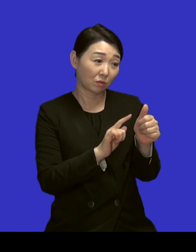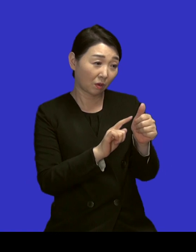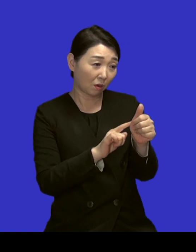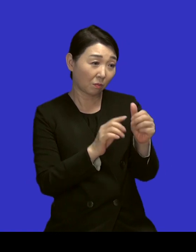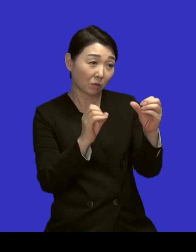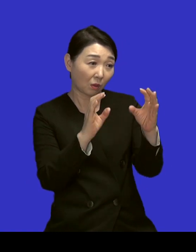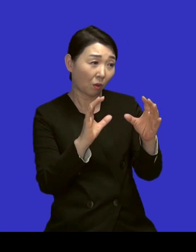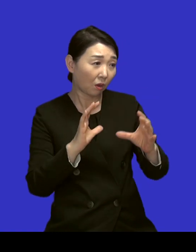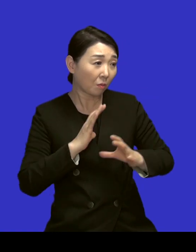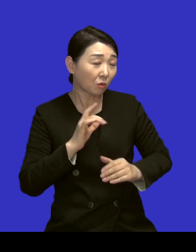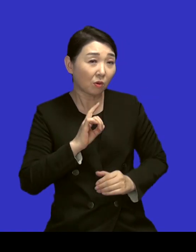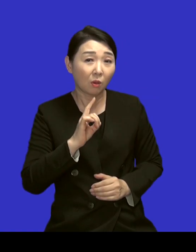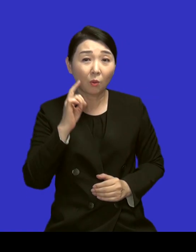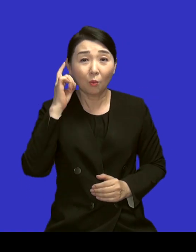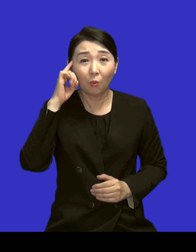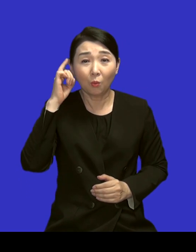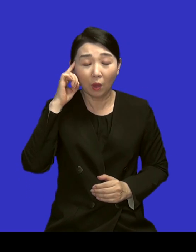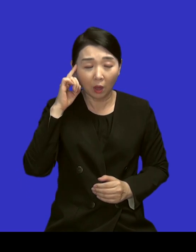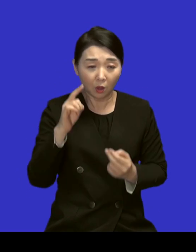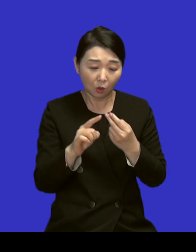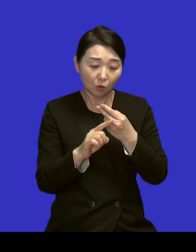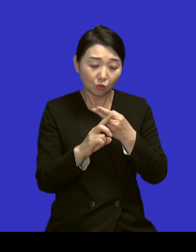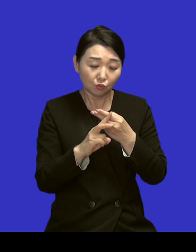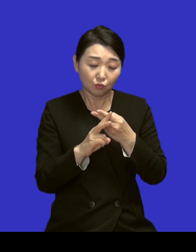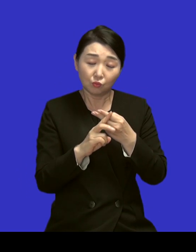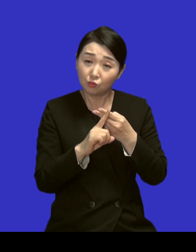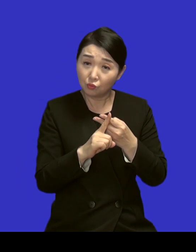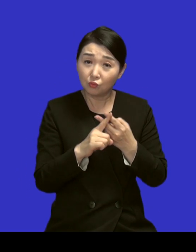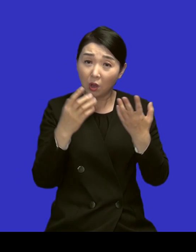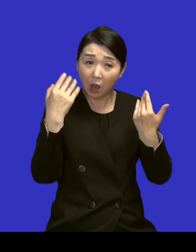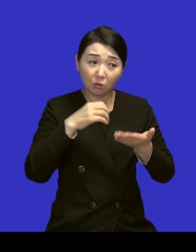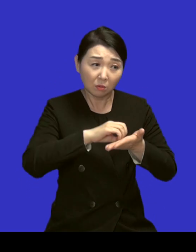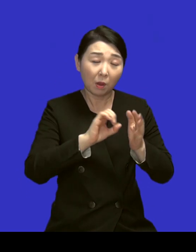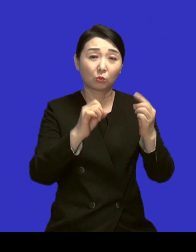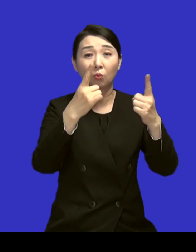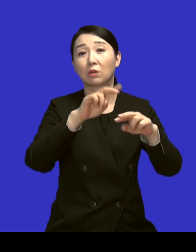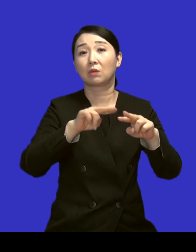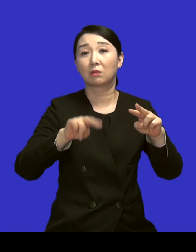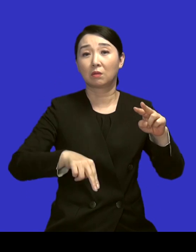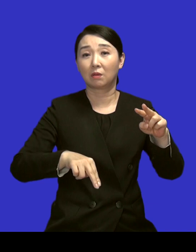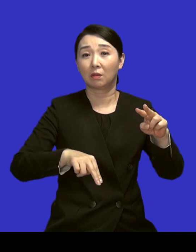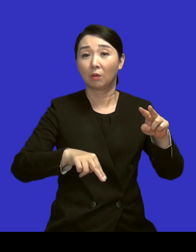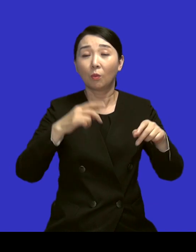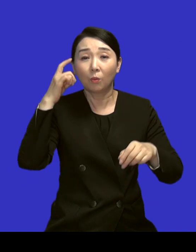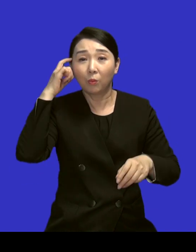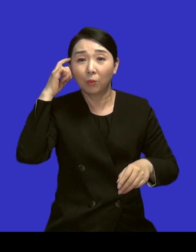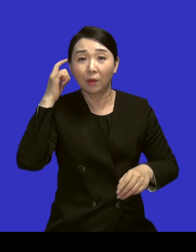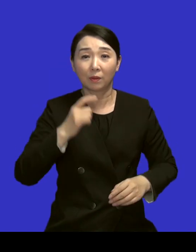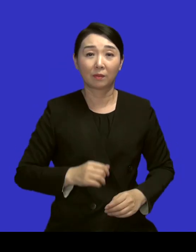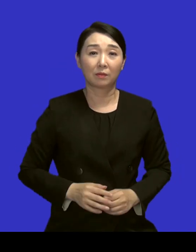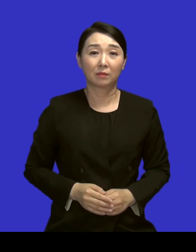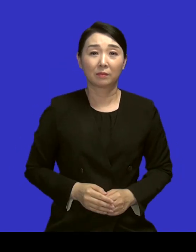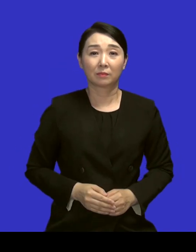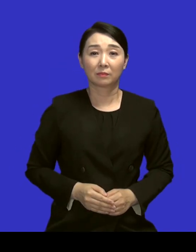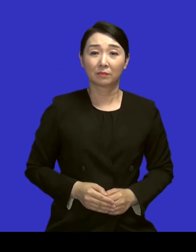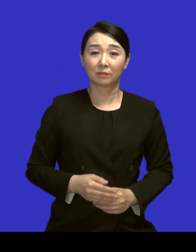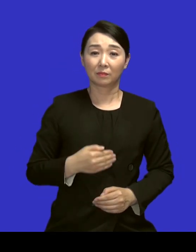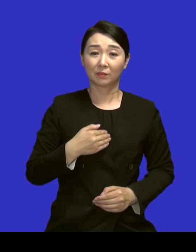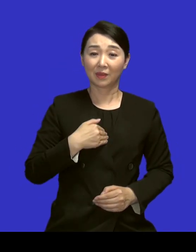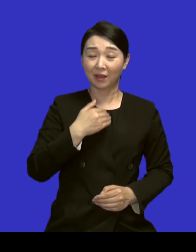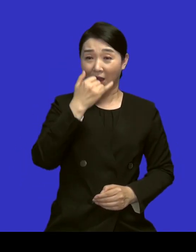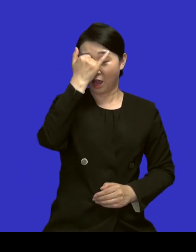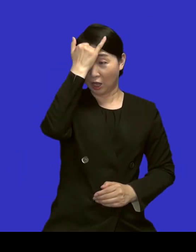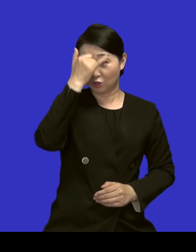중학교를 입학하자마자 바로 자퇴를 했더라고요. 네, 맞아요. 무슨 이유가 있었나요? 제가